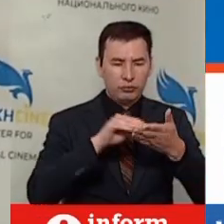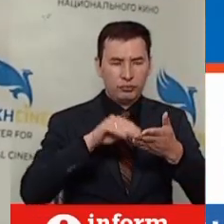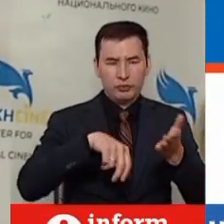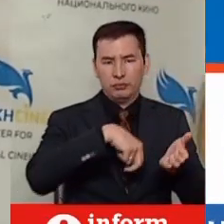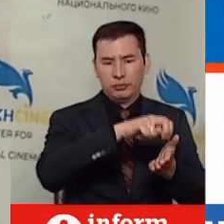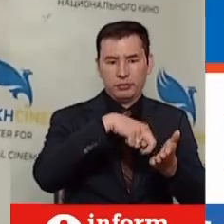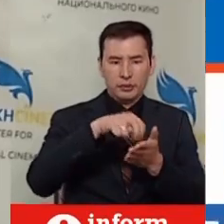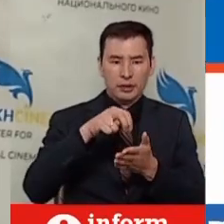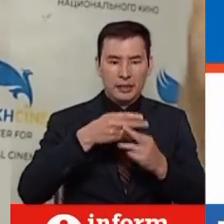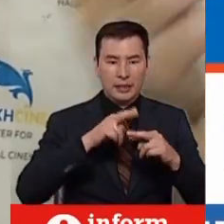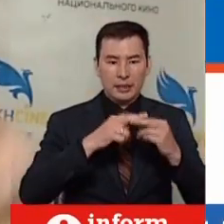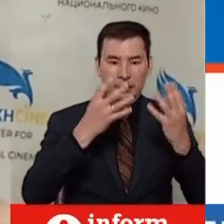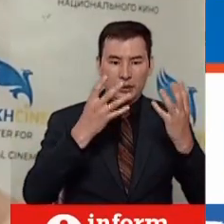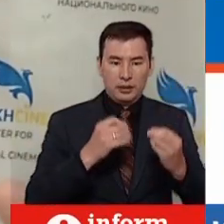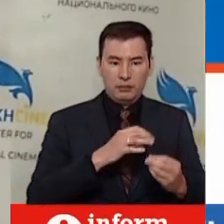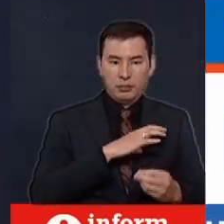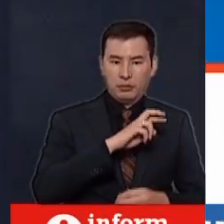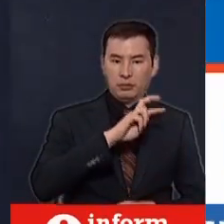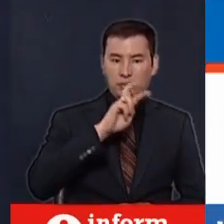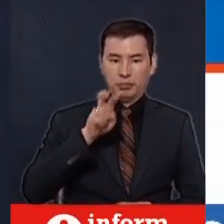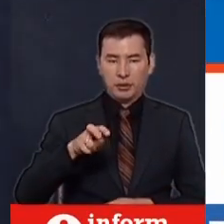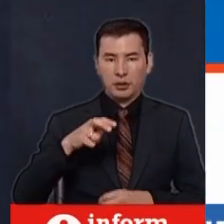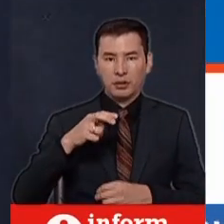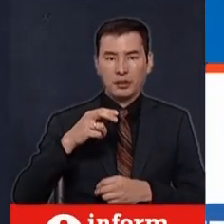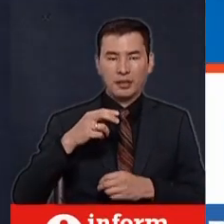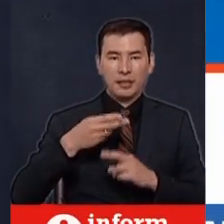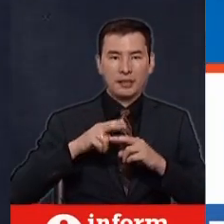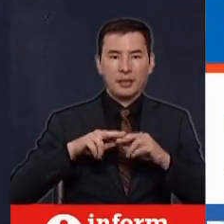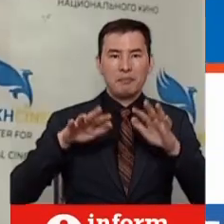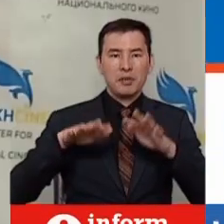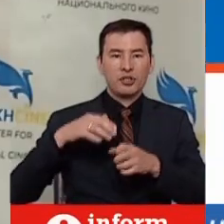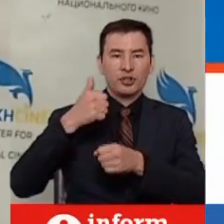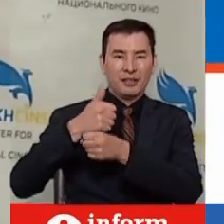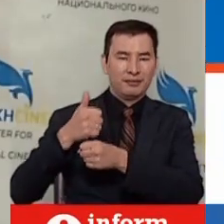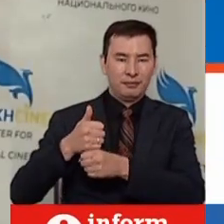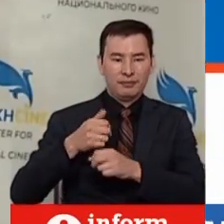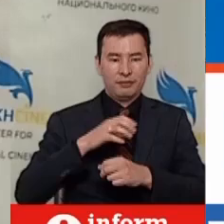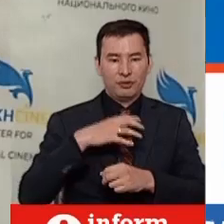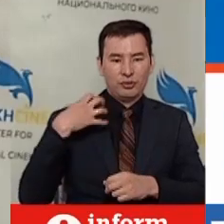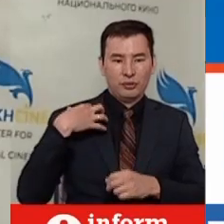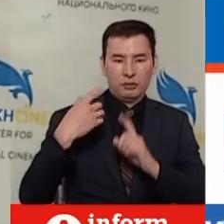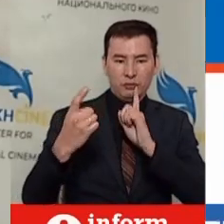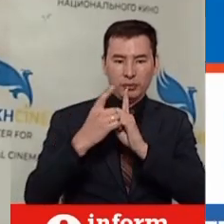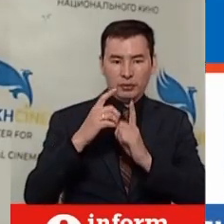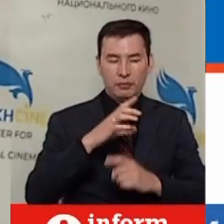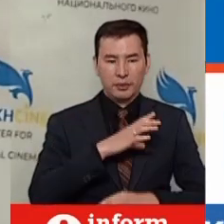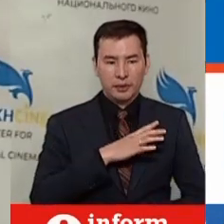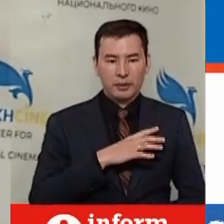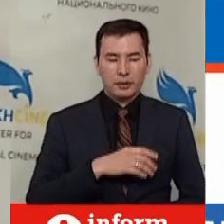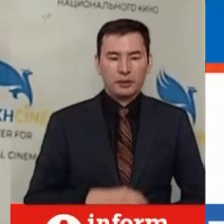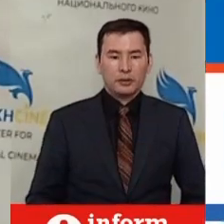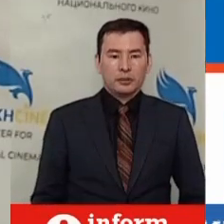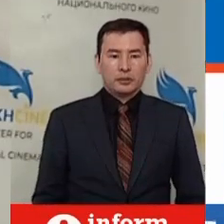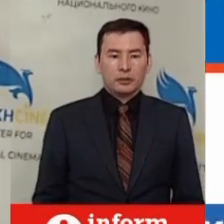күні келіп, осы жерге біздің басшылармен кездесті. Олардың жаңағы ең көп кеткен қателіктер сол